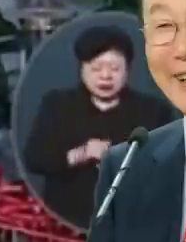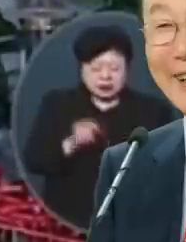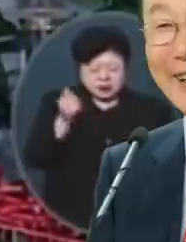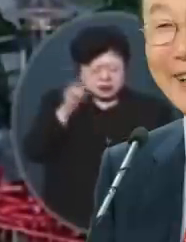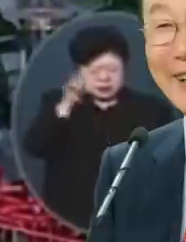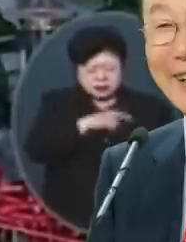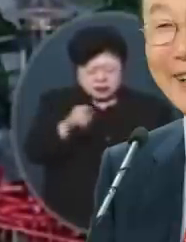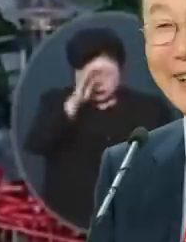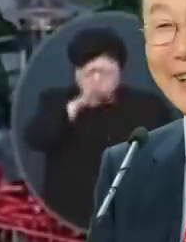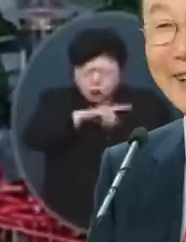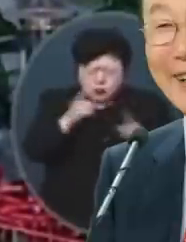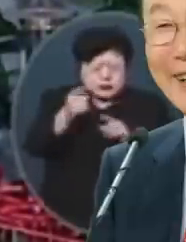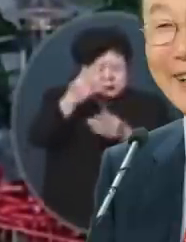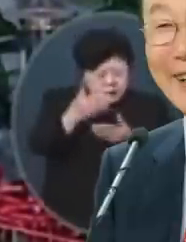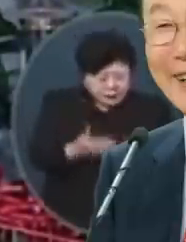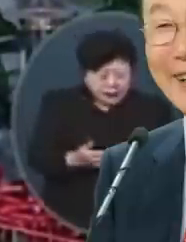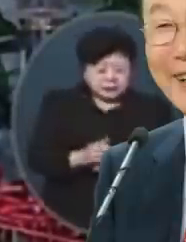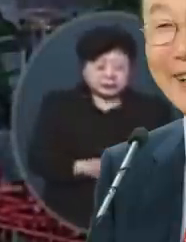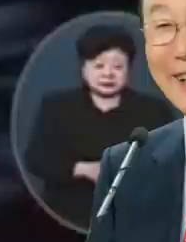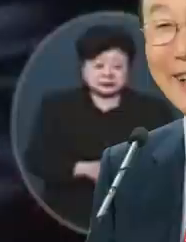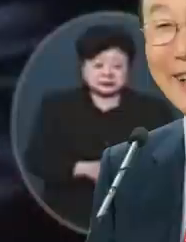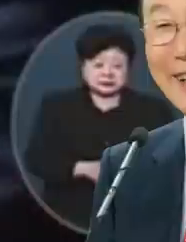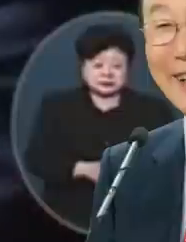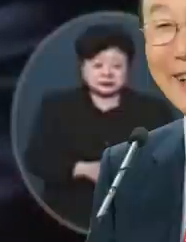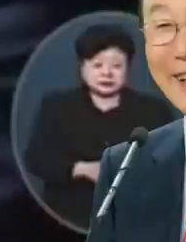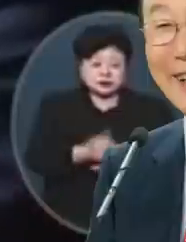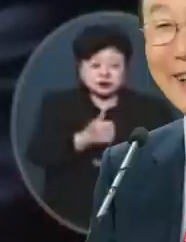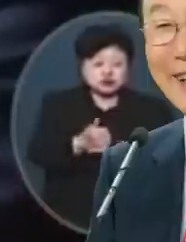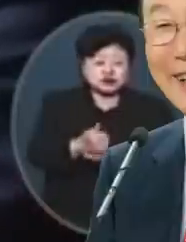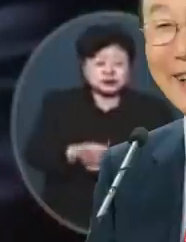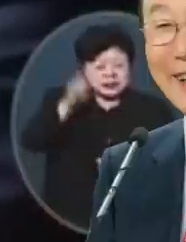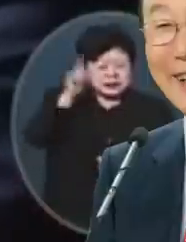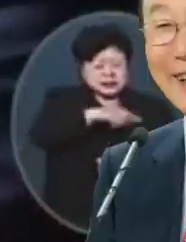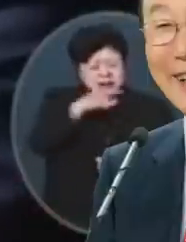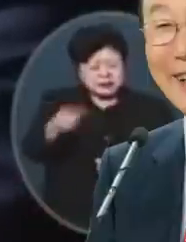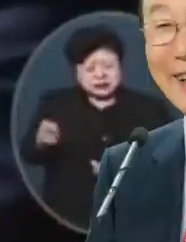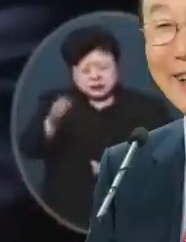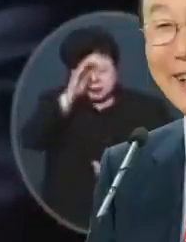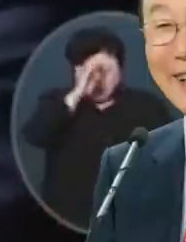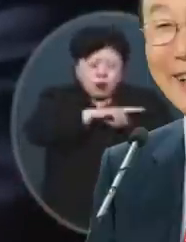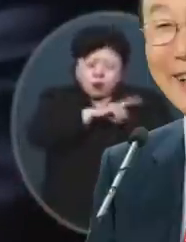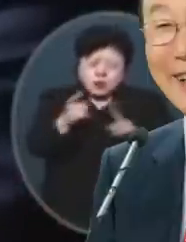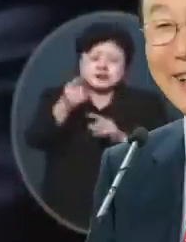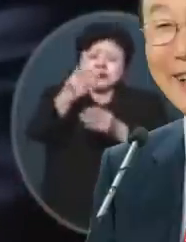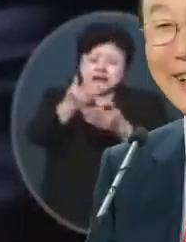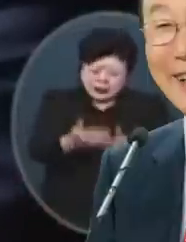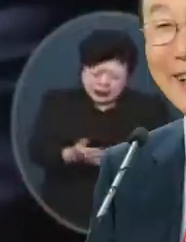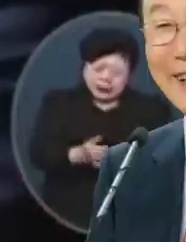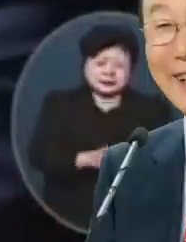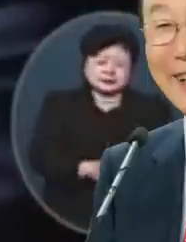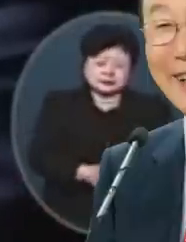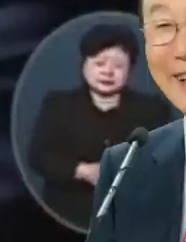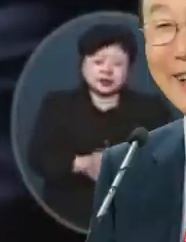채찍에 맞음으로 너가 나음을 입었다. 제가 채찍에 맞음으로 너는 나음을